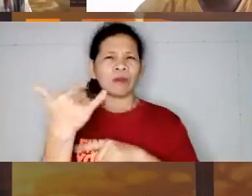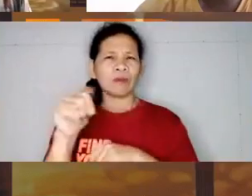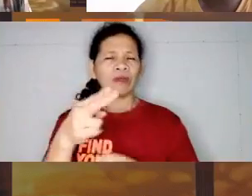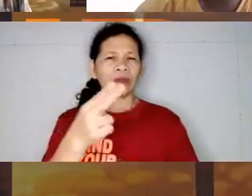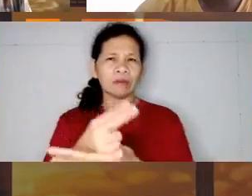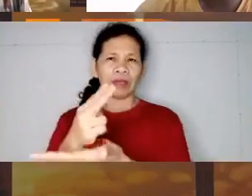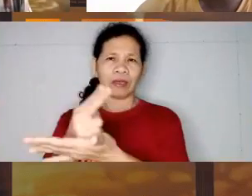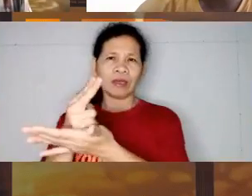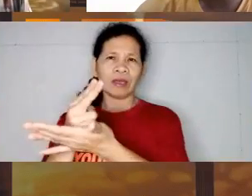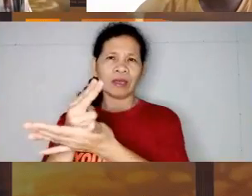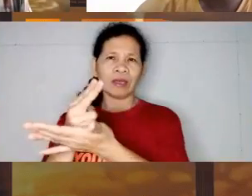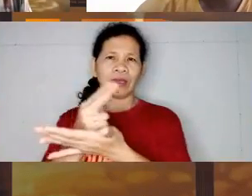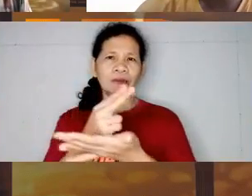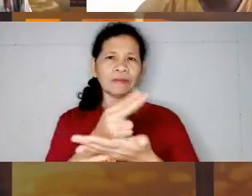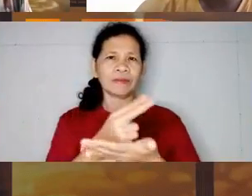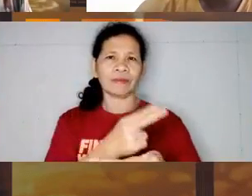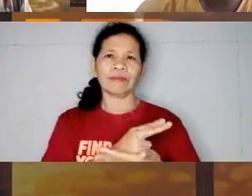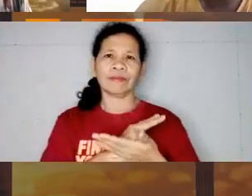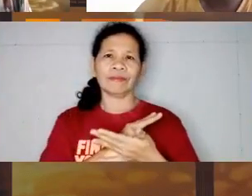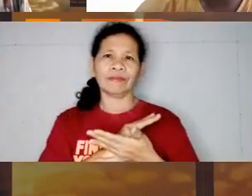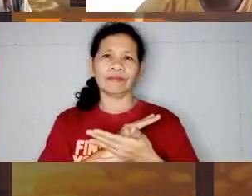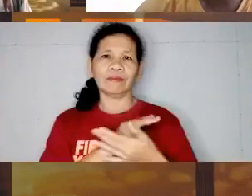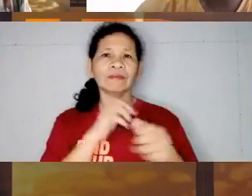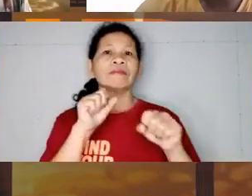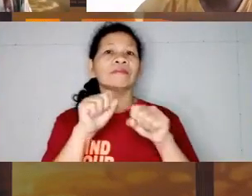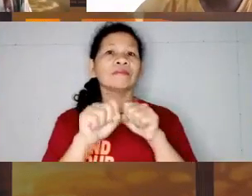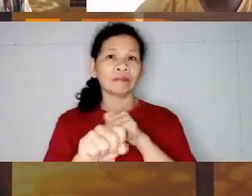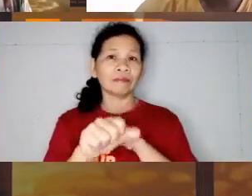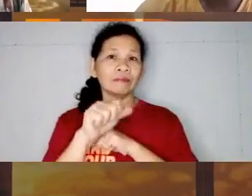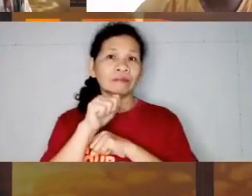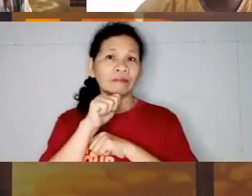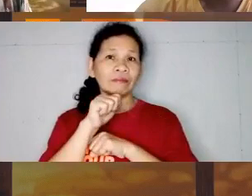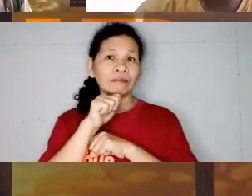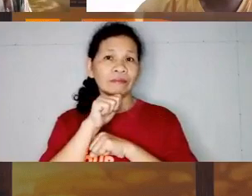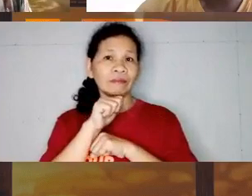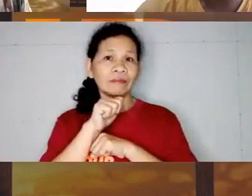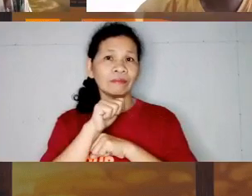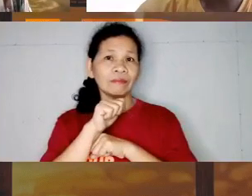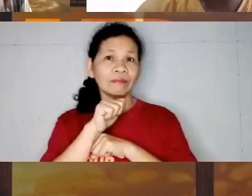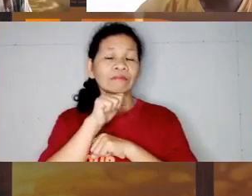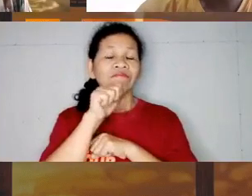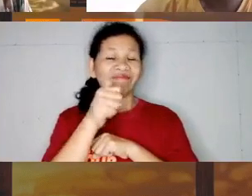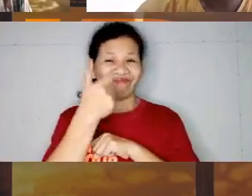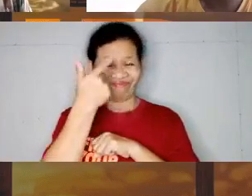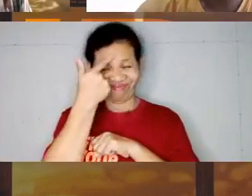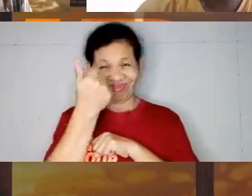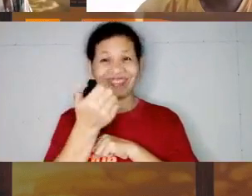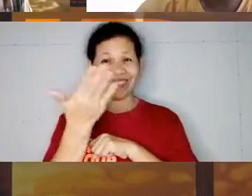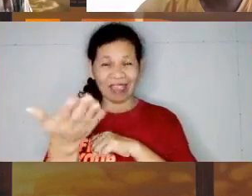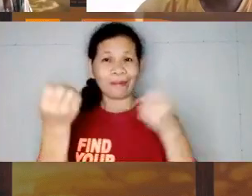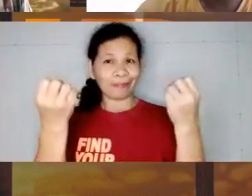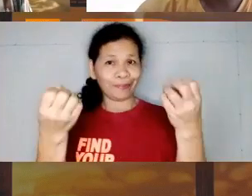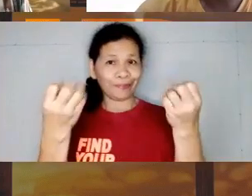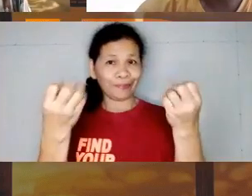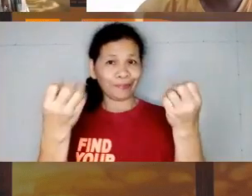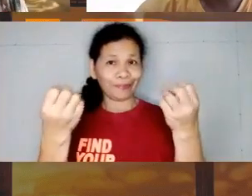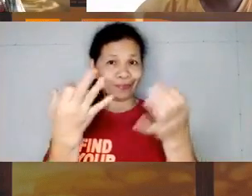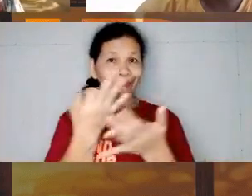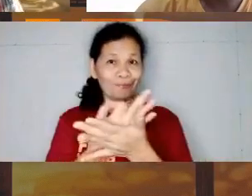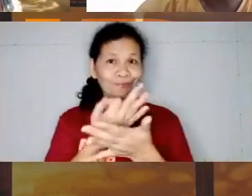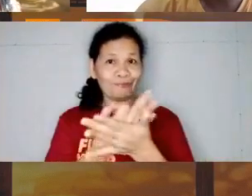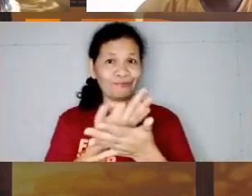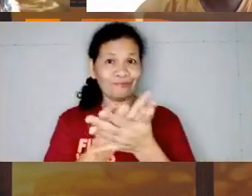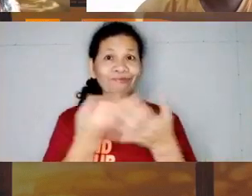So, hindi rin po ang pagbibigay dahil ikaw ay maraming pera. marami pong mga taong maraming